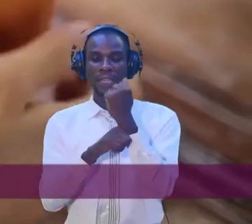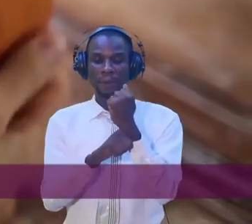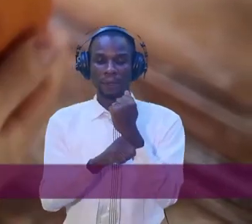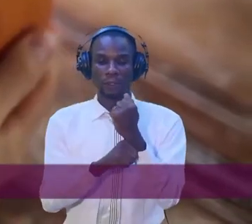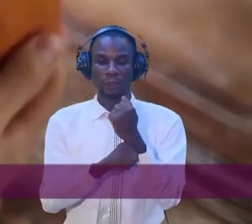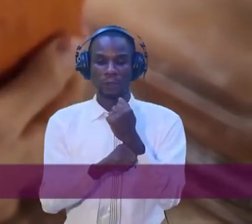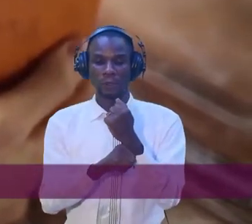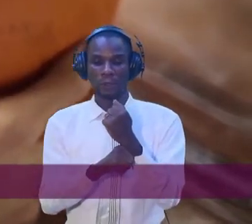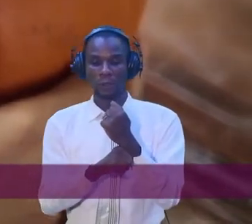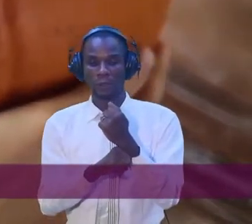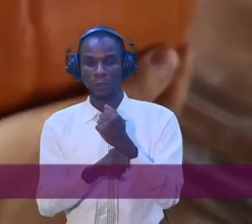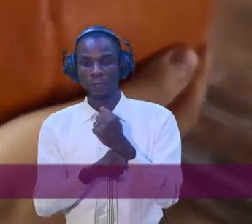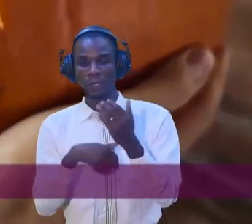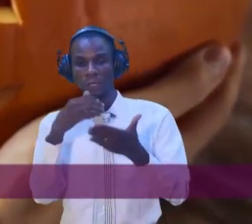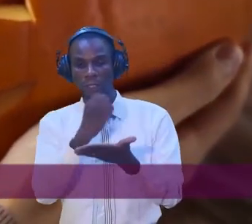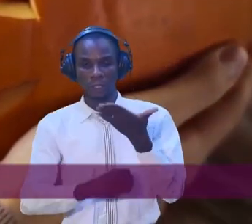ajabu.